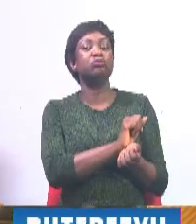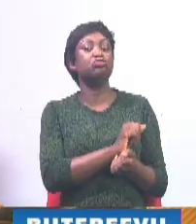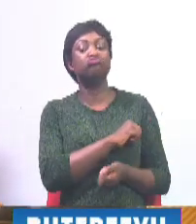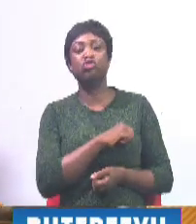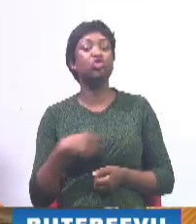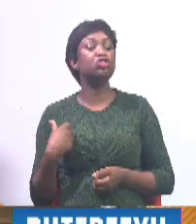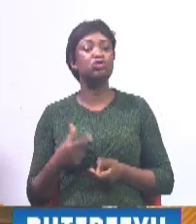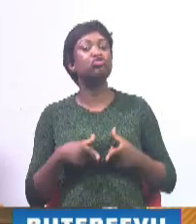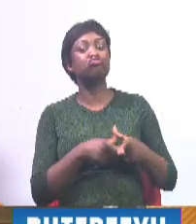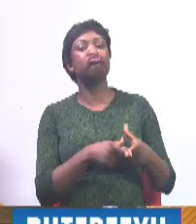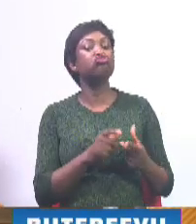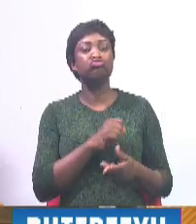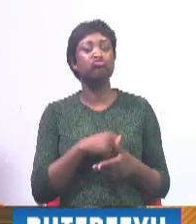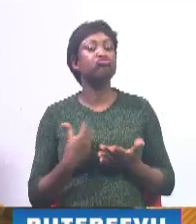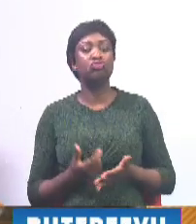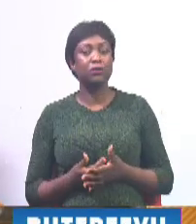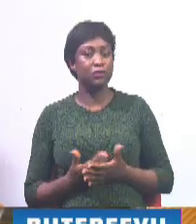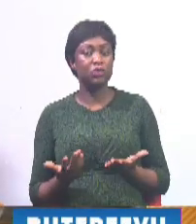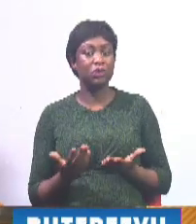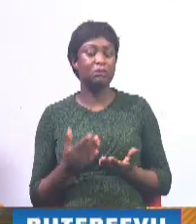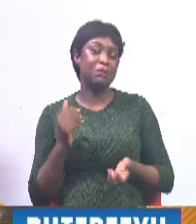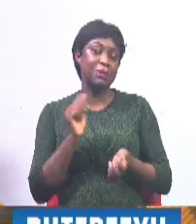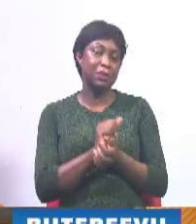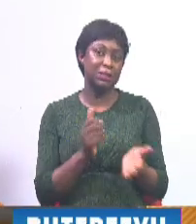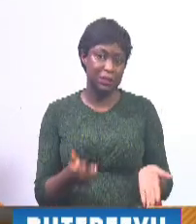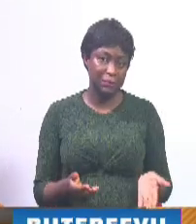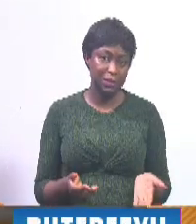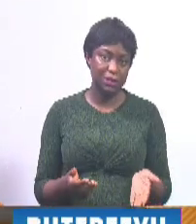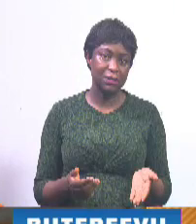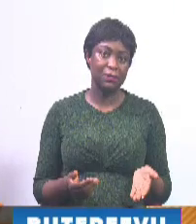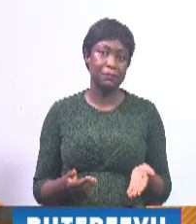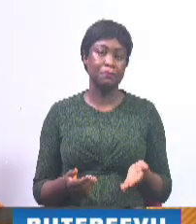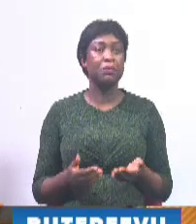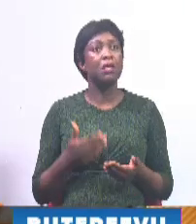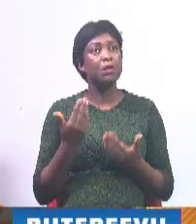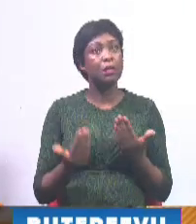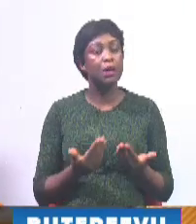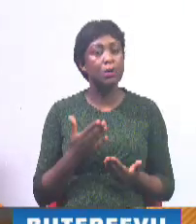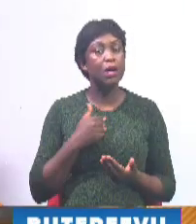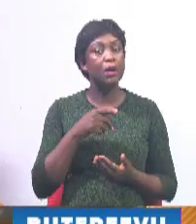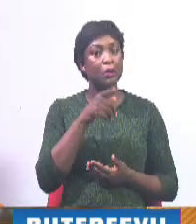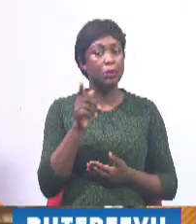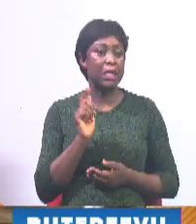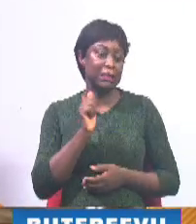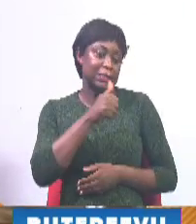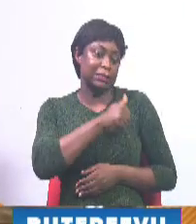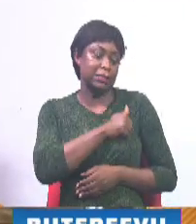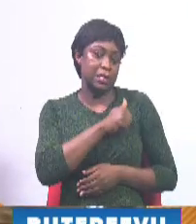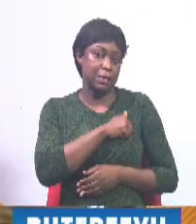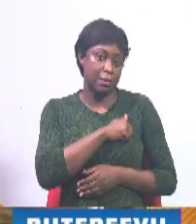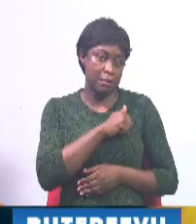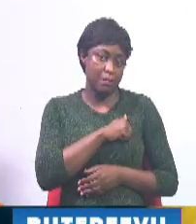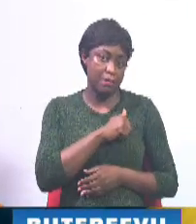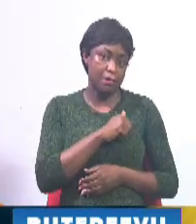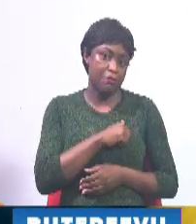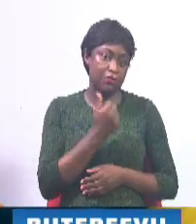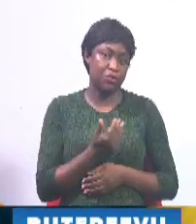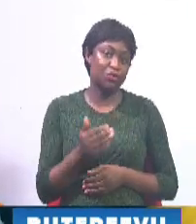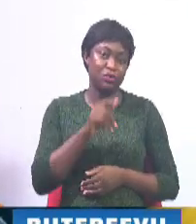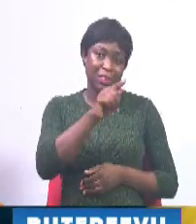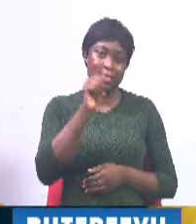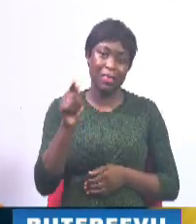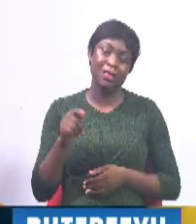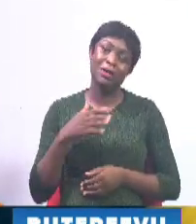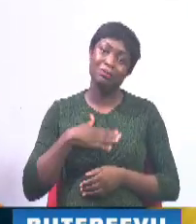mmengo wano twogera ku buwangwa n'omulimu gw'abasenga njagala okujjukiza abasenga b'abaana eyo yonna gye muli batuukize